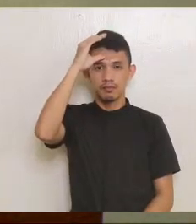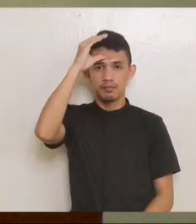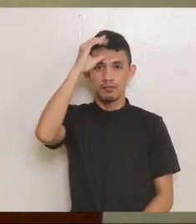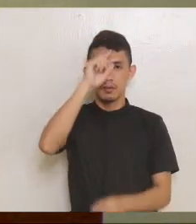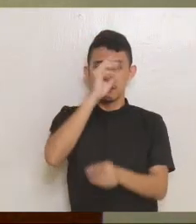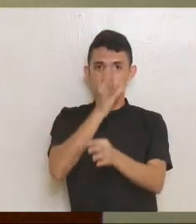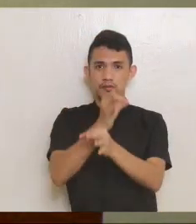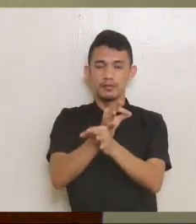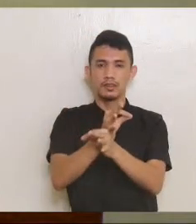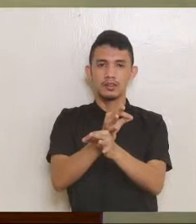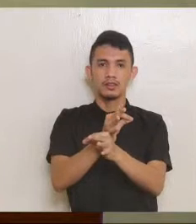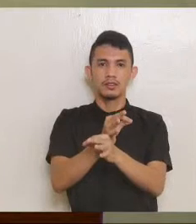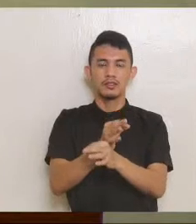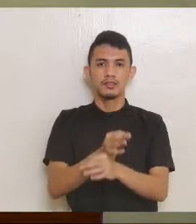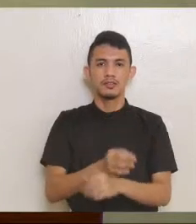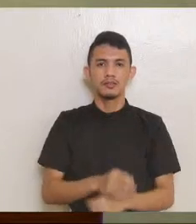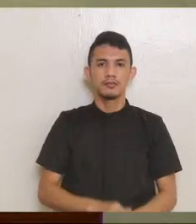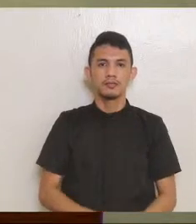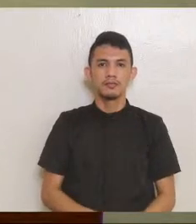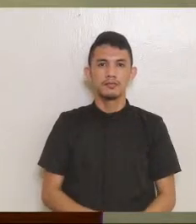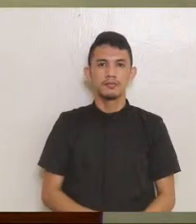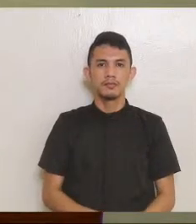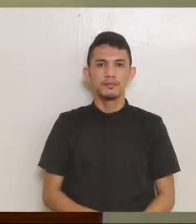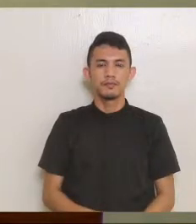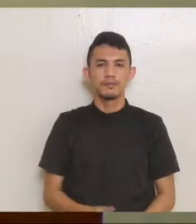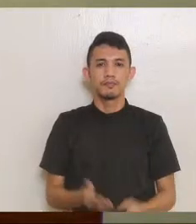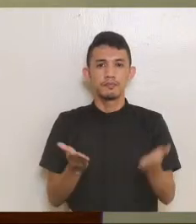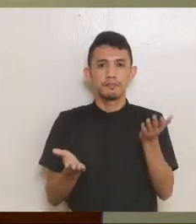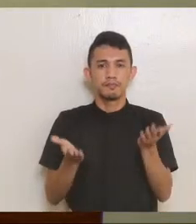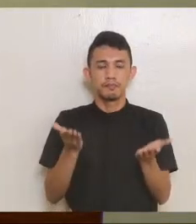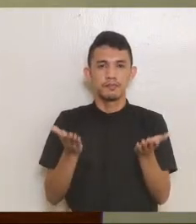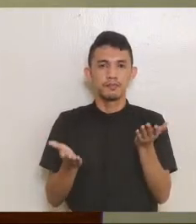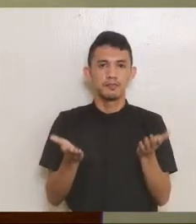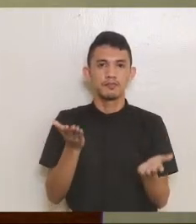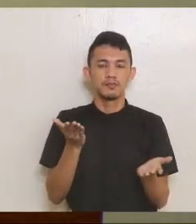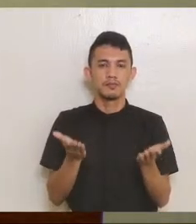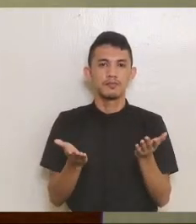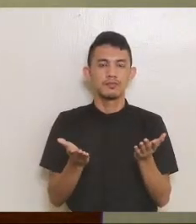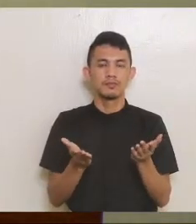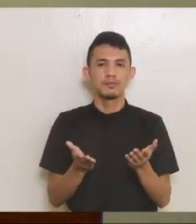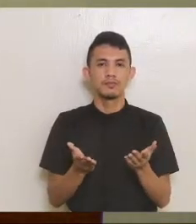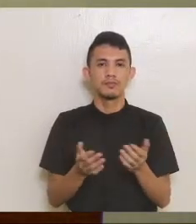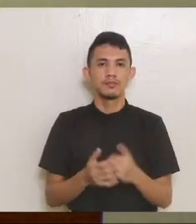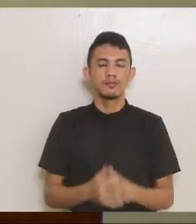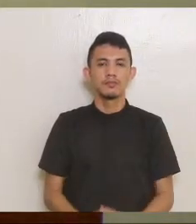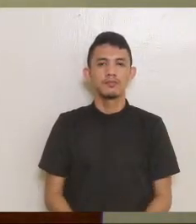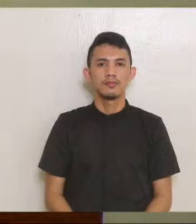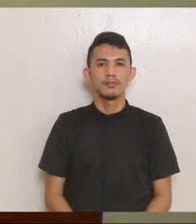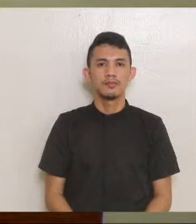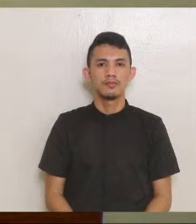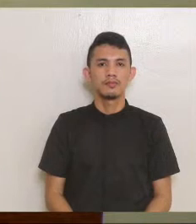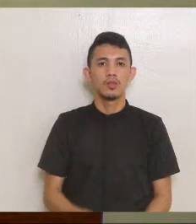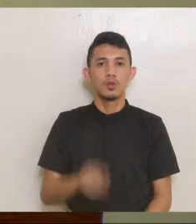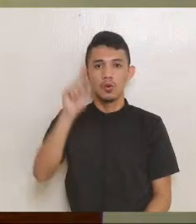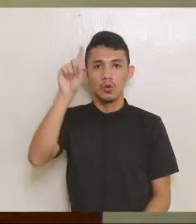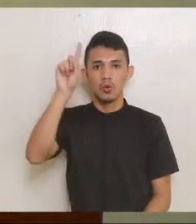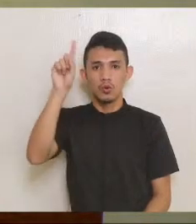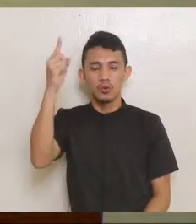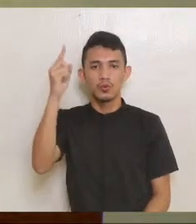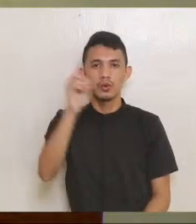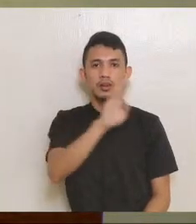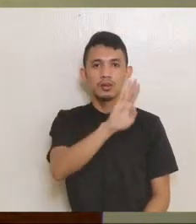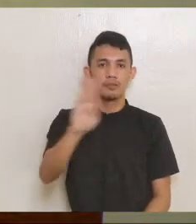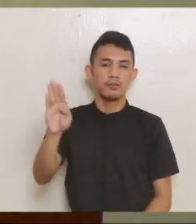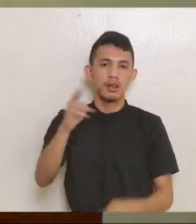kasagaran o sa uban siguro taman lang sa atong pangalan, siguro